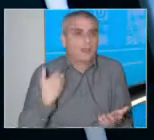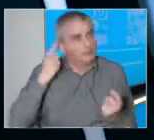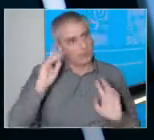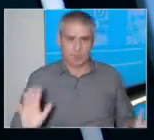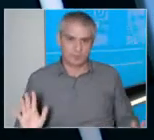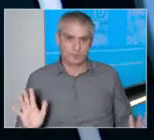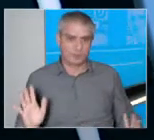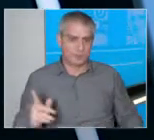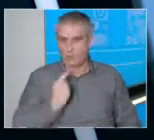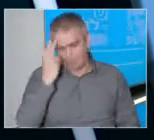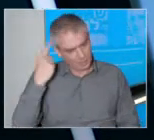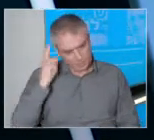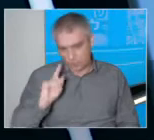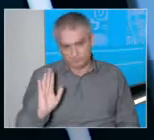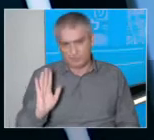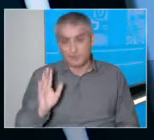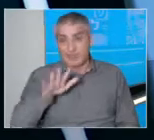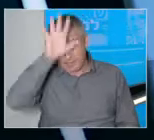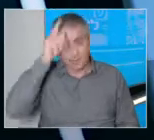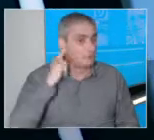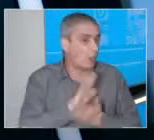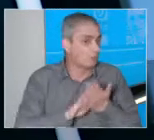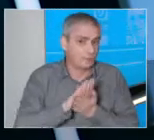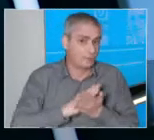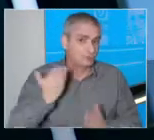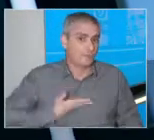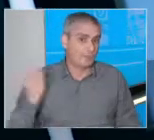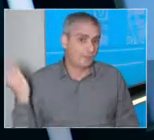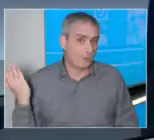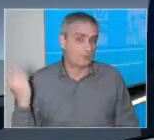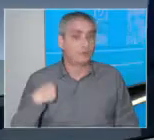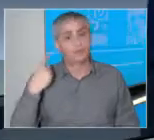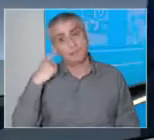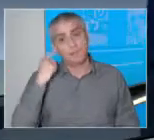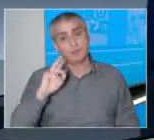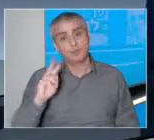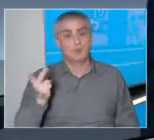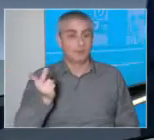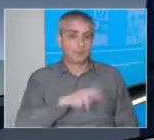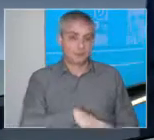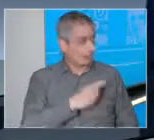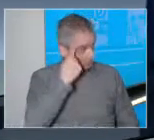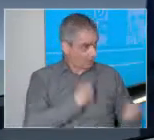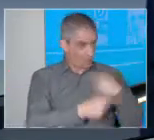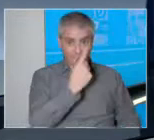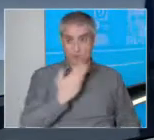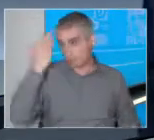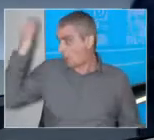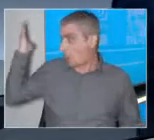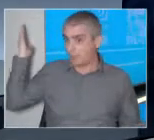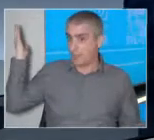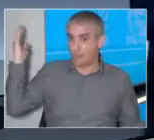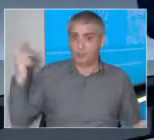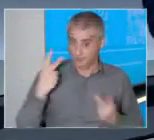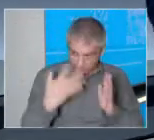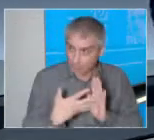יודע, לא נראה לי שמישהו יודע. תשמע, מהאיראנים לא שמענו שזה הגיע אליהם. אבל מהביטחון שאתה מדבר, זה נראה כאילו שאתה יודע הפוך, זה בוודאי אתה לא יודע. אבל זה לא